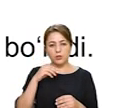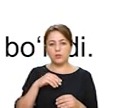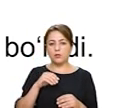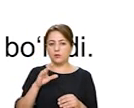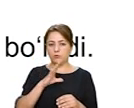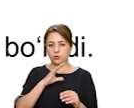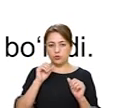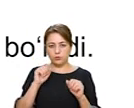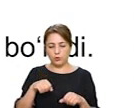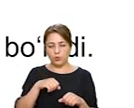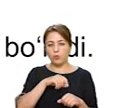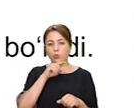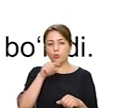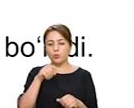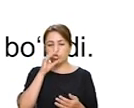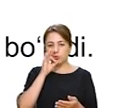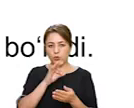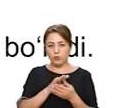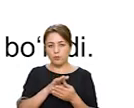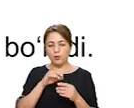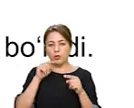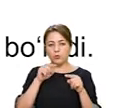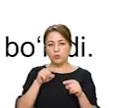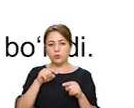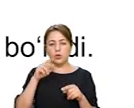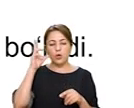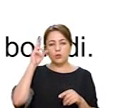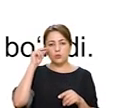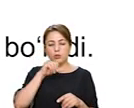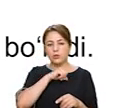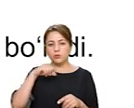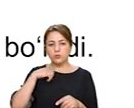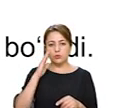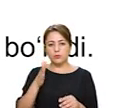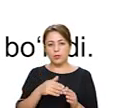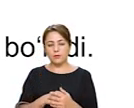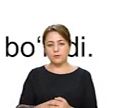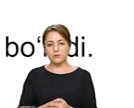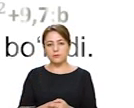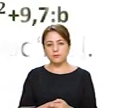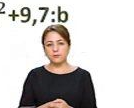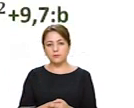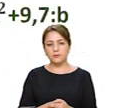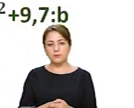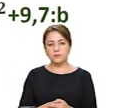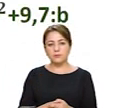mumkin ekan. Uning qiymati esa ana o'sha sonlarning o'zi bo'ladi.